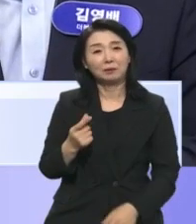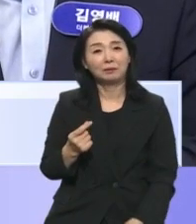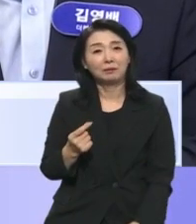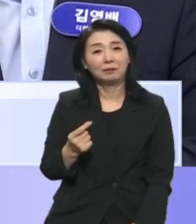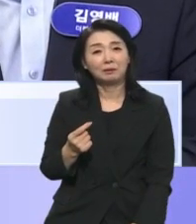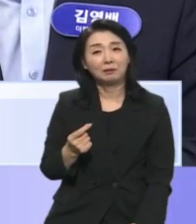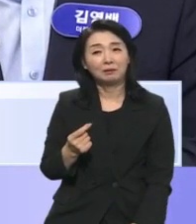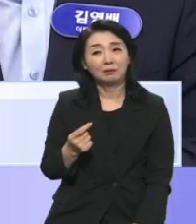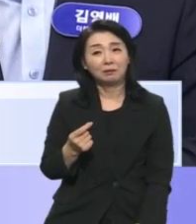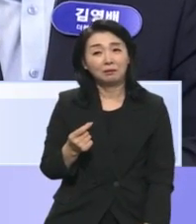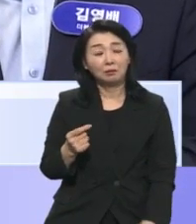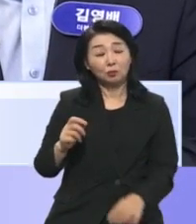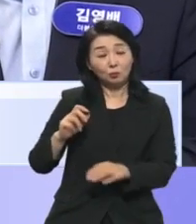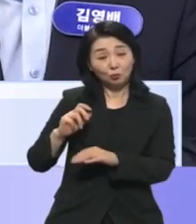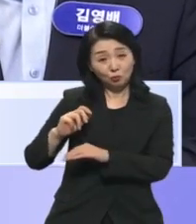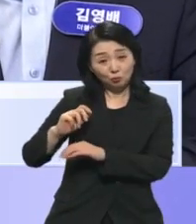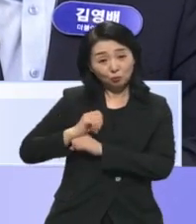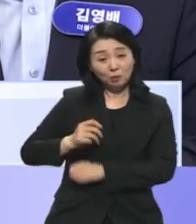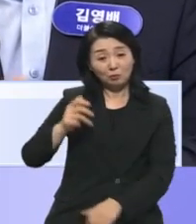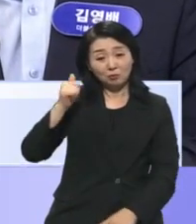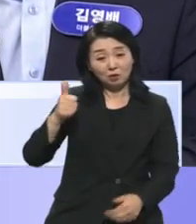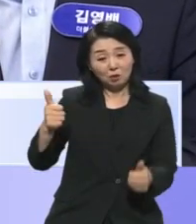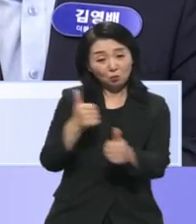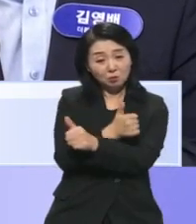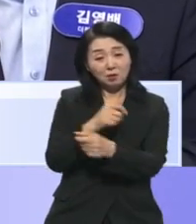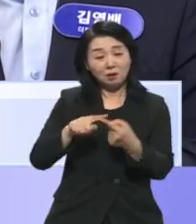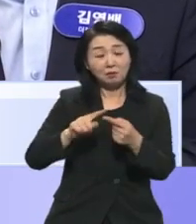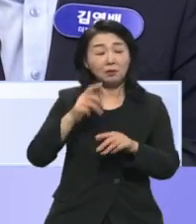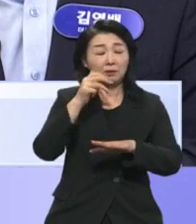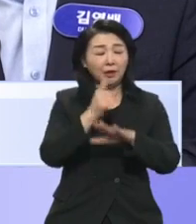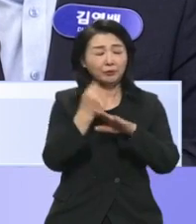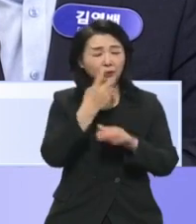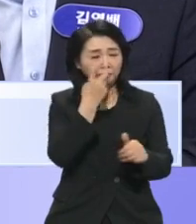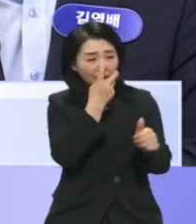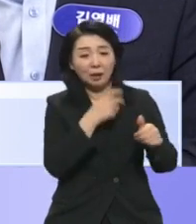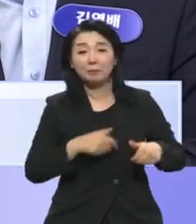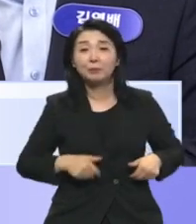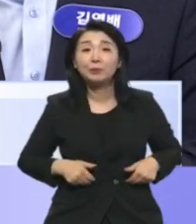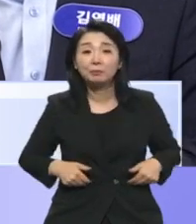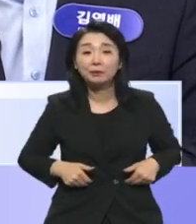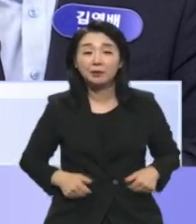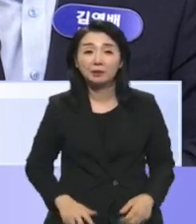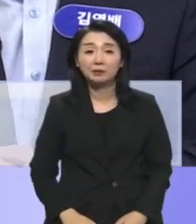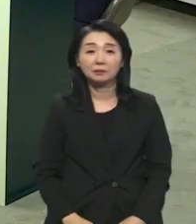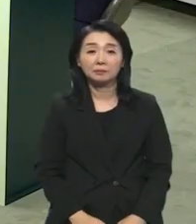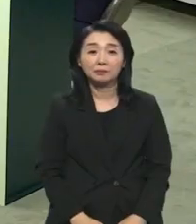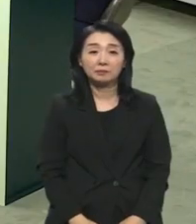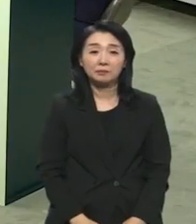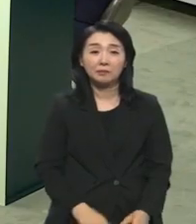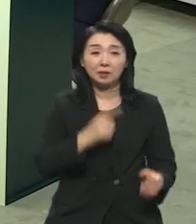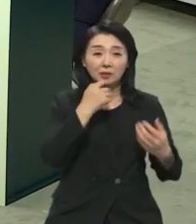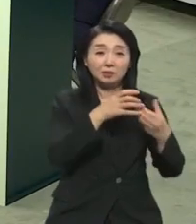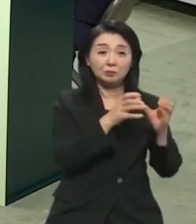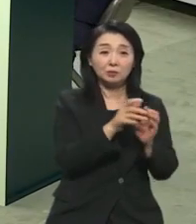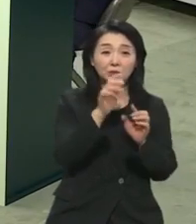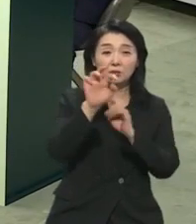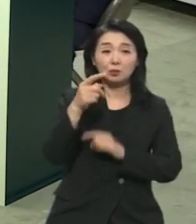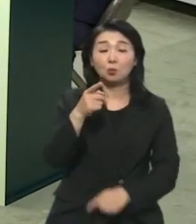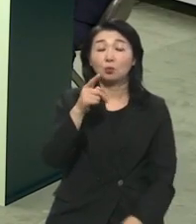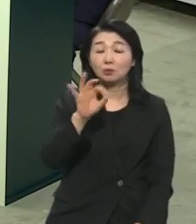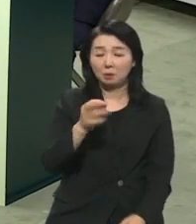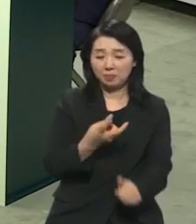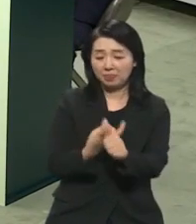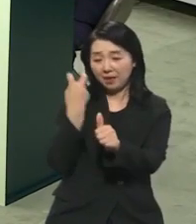저 문제는 나중에 한번 저 계속 다뤄 봐야 되는 문제 같습니다 민주당에서 이종석 전과 탄핵안도 뭐